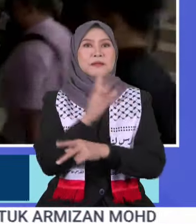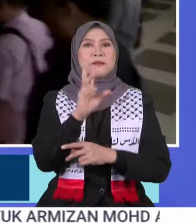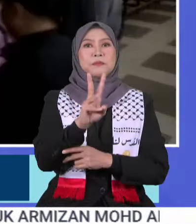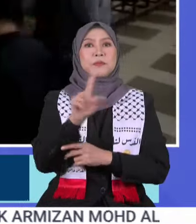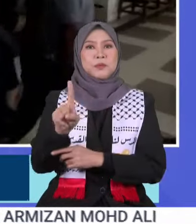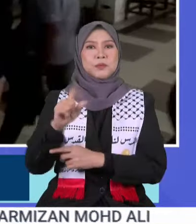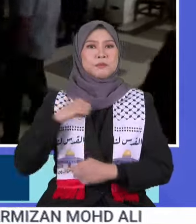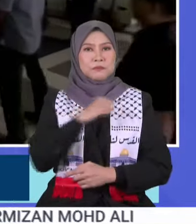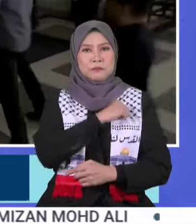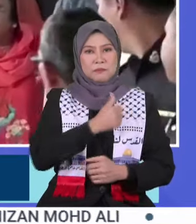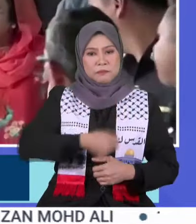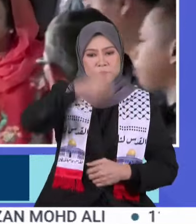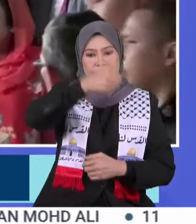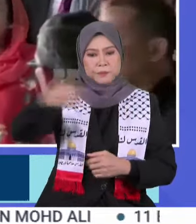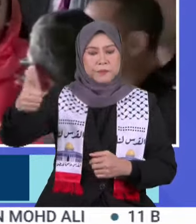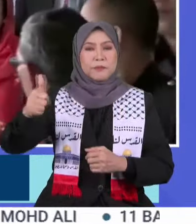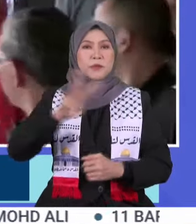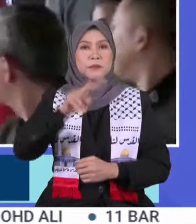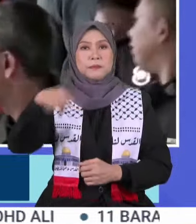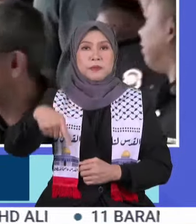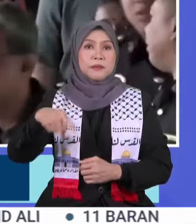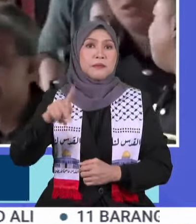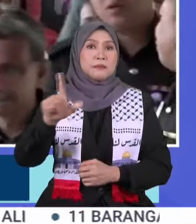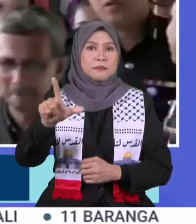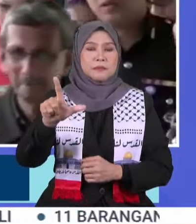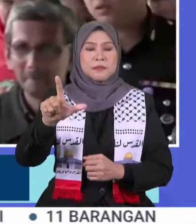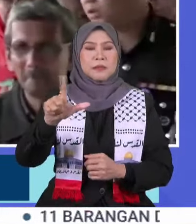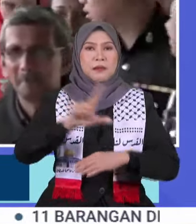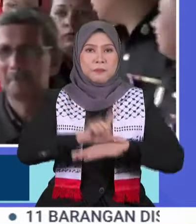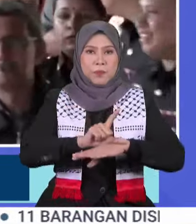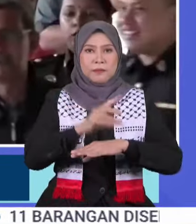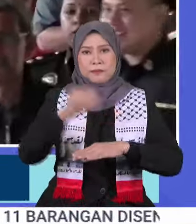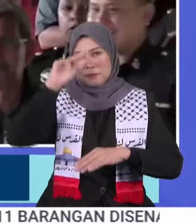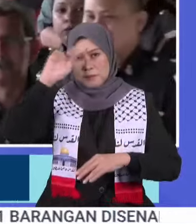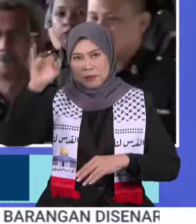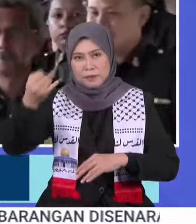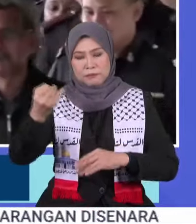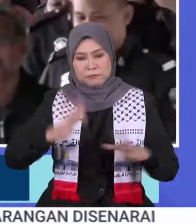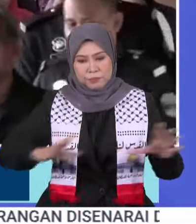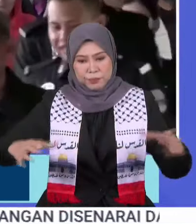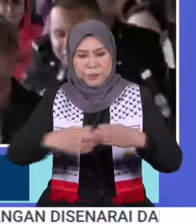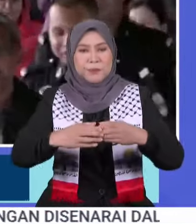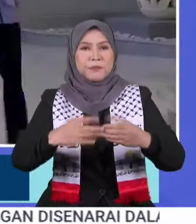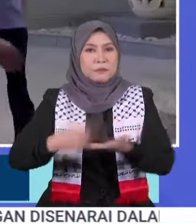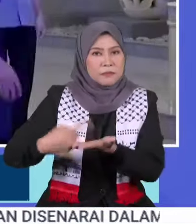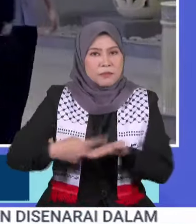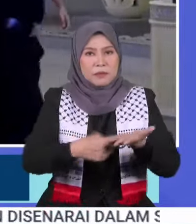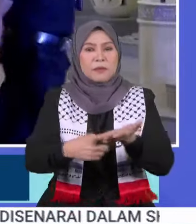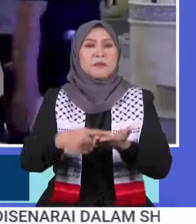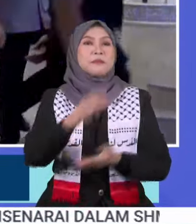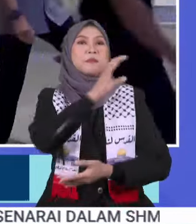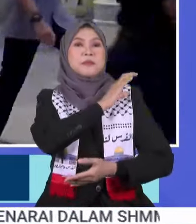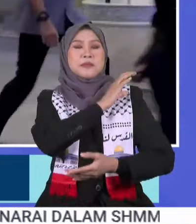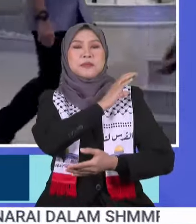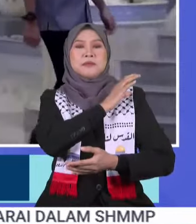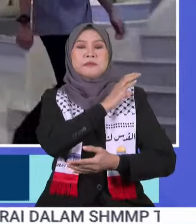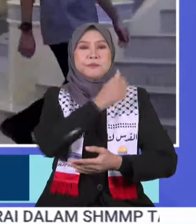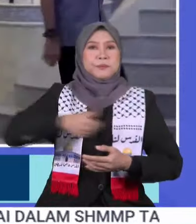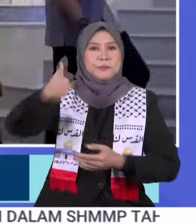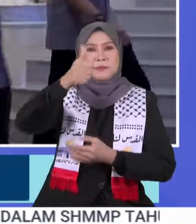ke-61 Lembaga Pengampunan Wilayah-Wilayah Persekutuan Kuala Lumpur, Labuan dan Putrajaya yang dipengerusikan Al-Sultan Abdullah